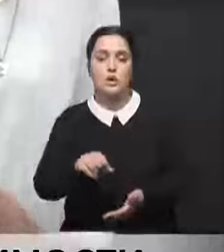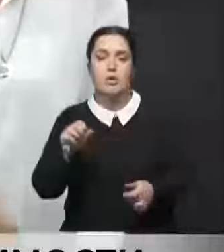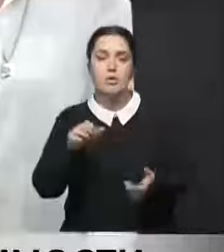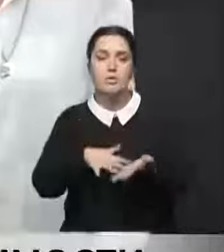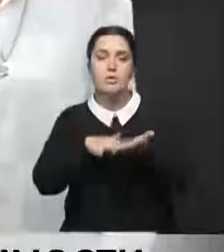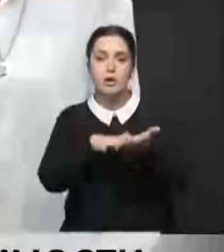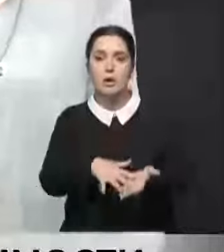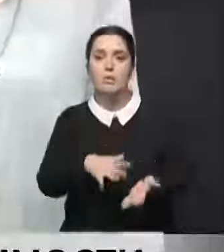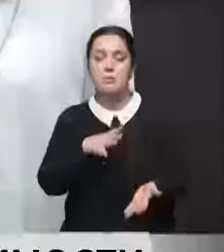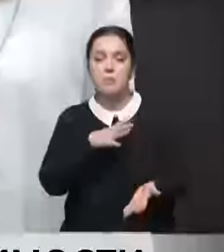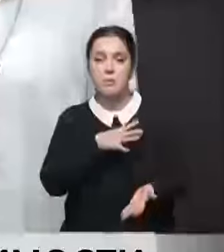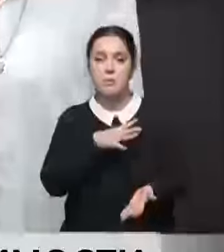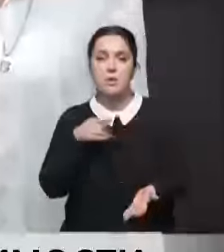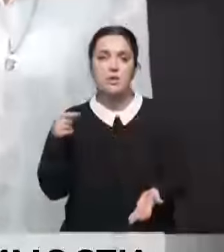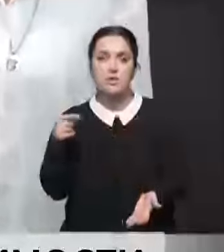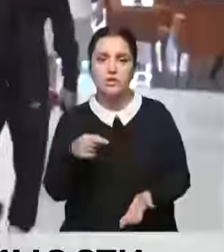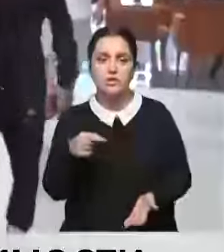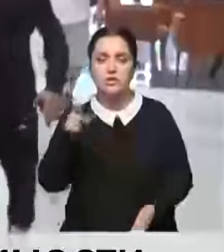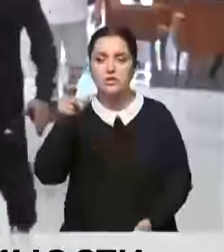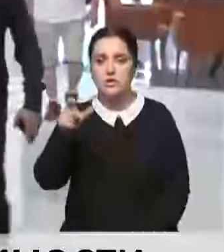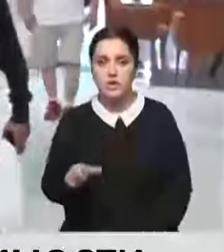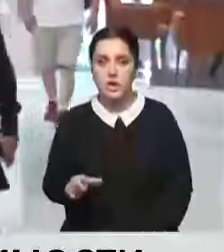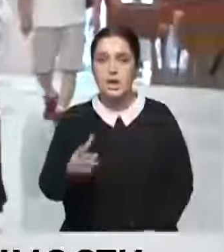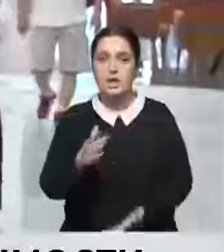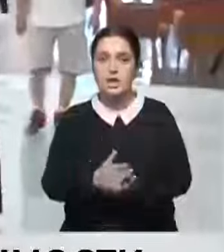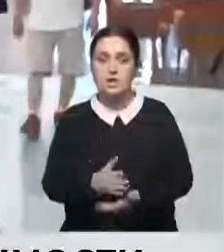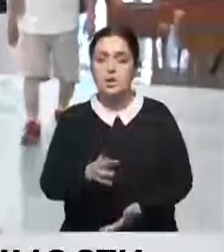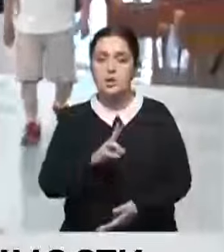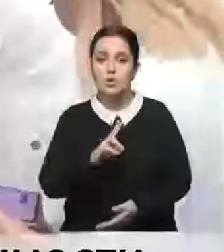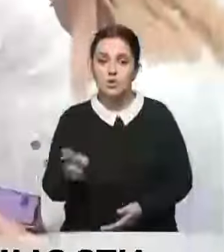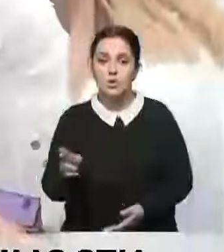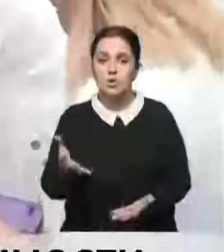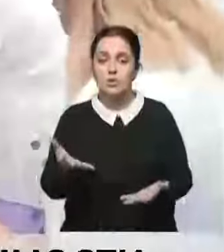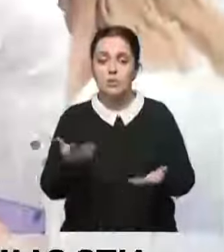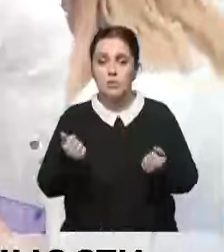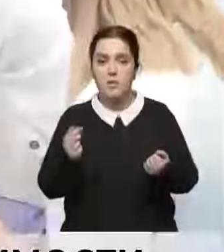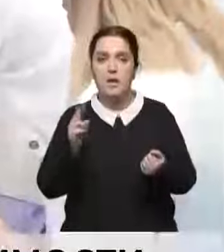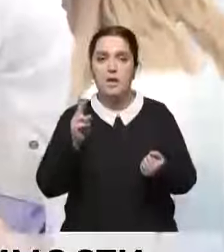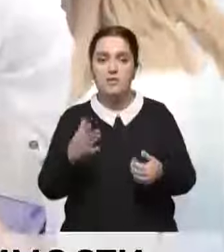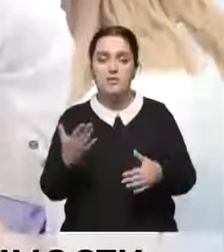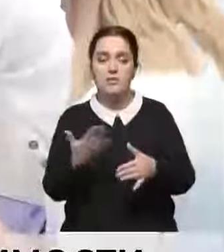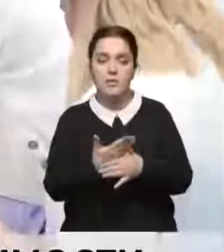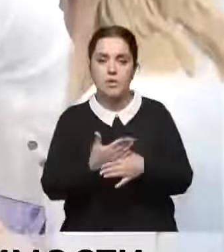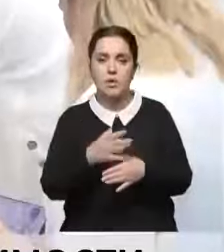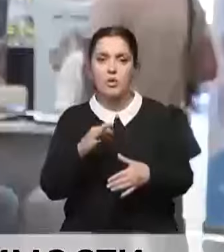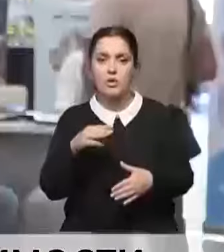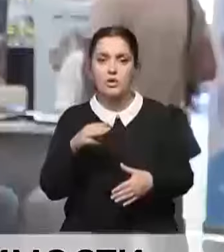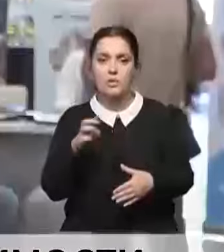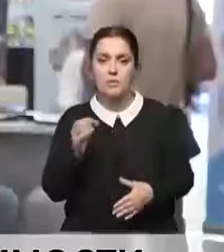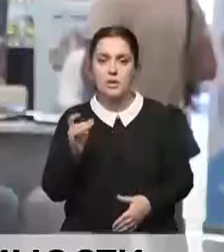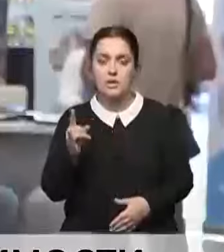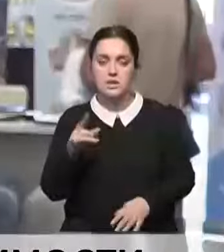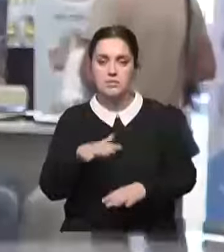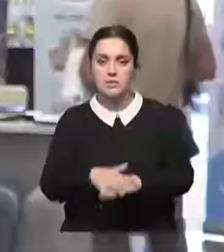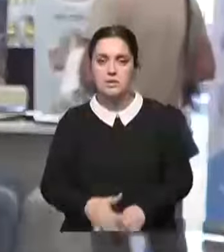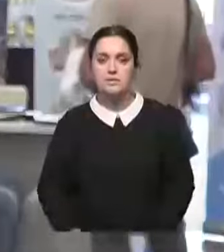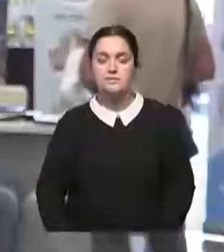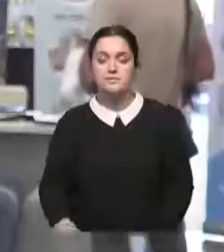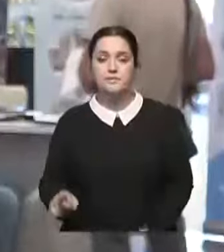заявку подали порядка 1000 человек. Есть и те, кто уже отметил новоселье с помощью Отбасы банка. Сервис